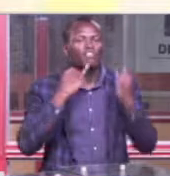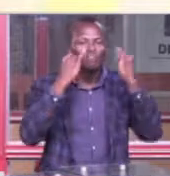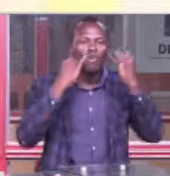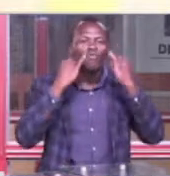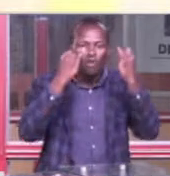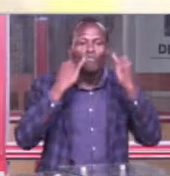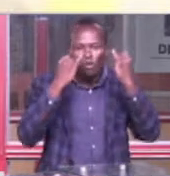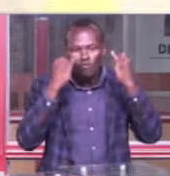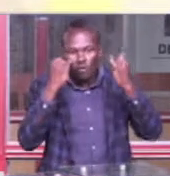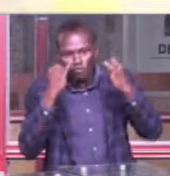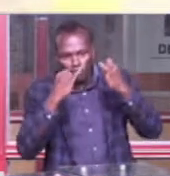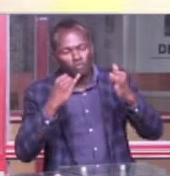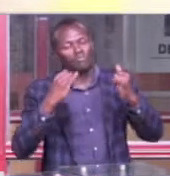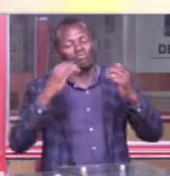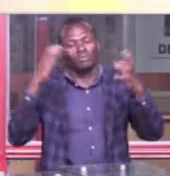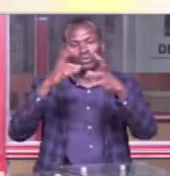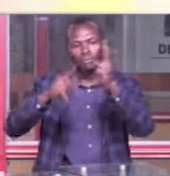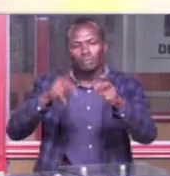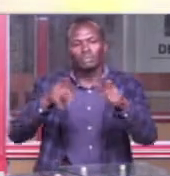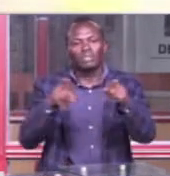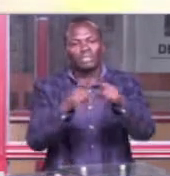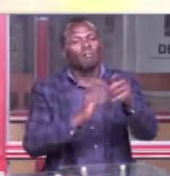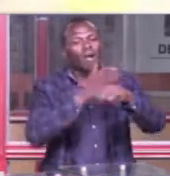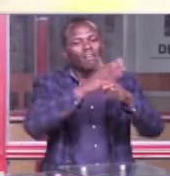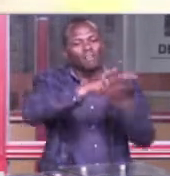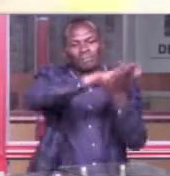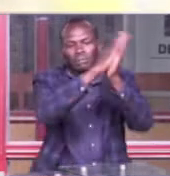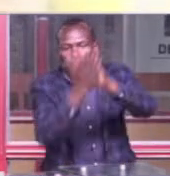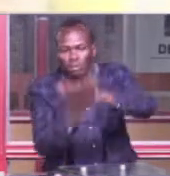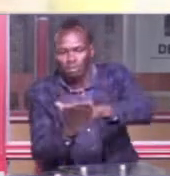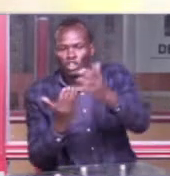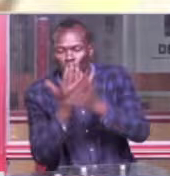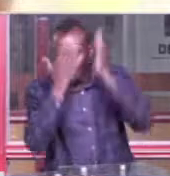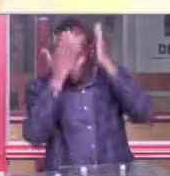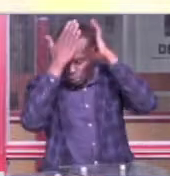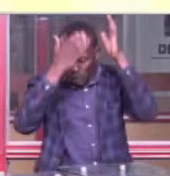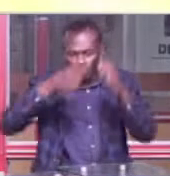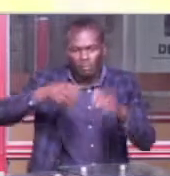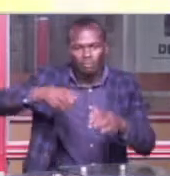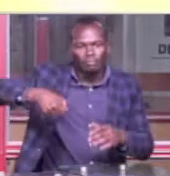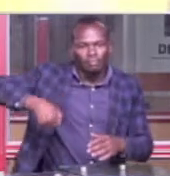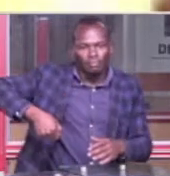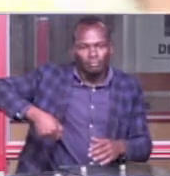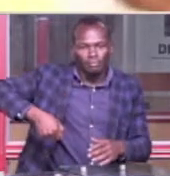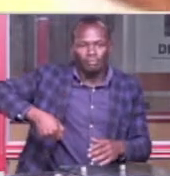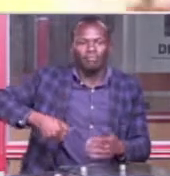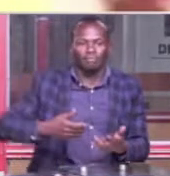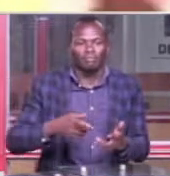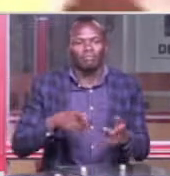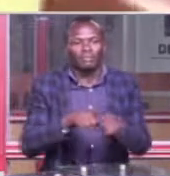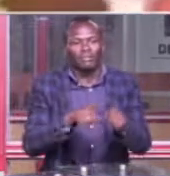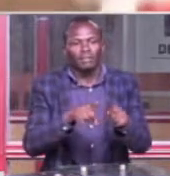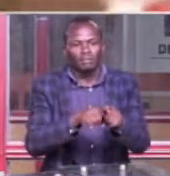labizo mujja sanwe tagali omugogo gwe kanisa. I want to present it to you my brother Stanley, in the name of God the